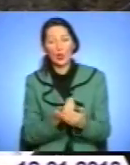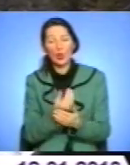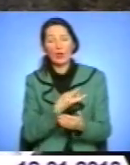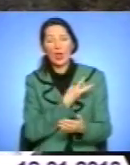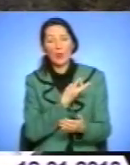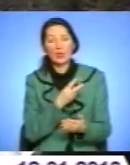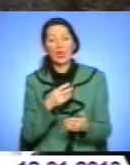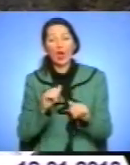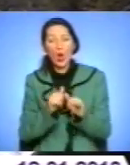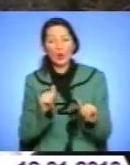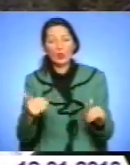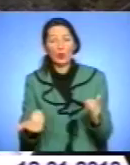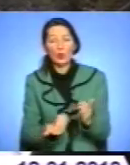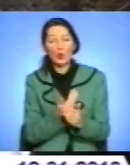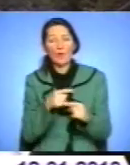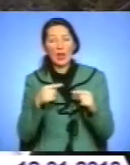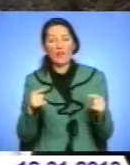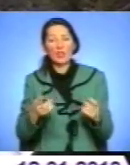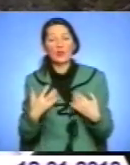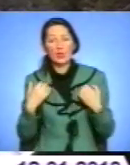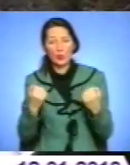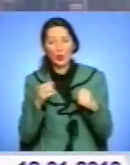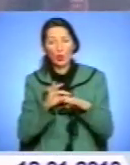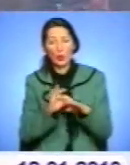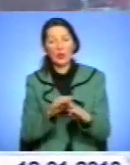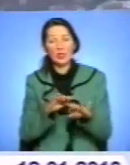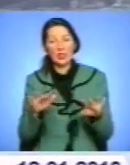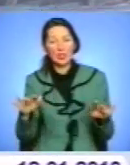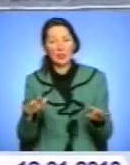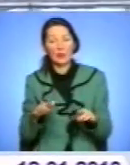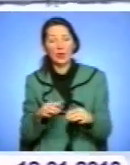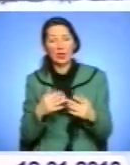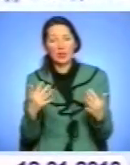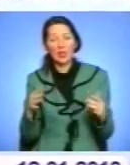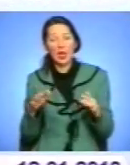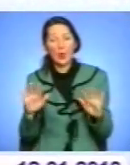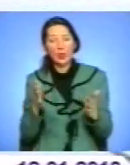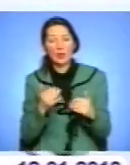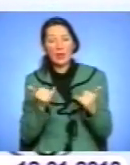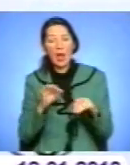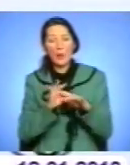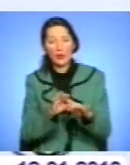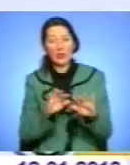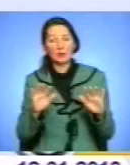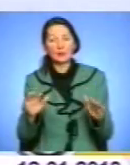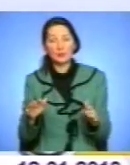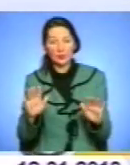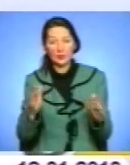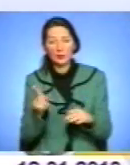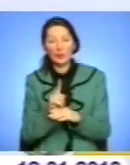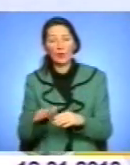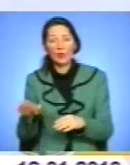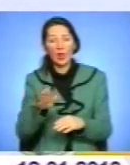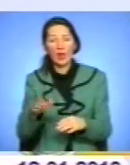розвитку нових видів спорту, проведення різноманітних подій. Для проведення турніру на Тернопільському ставі вже розчистили 5